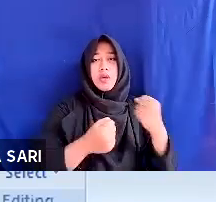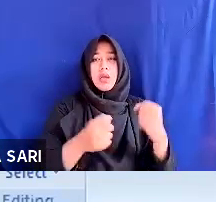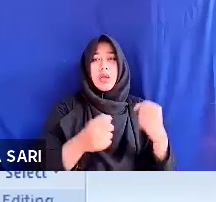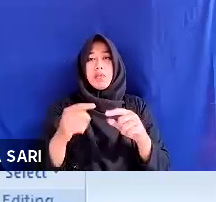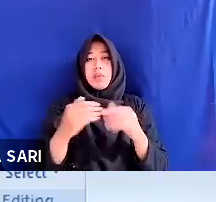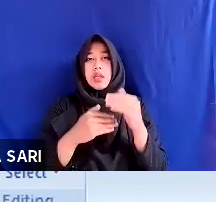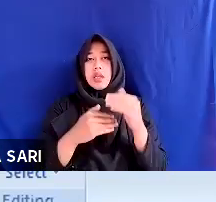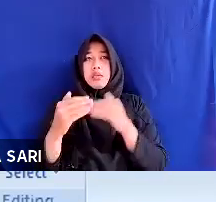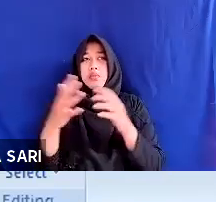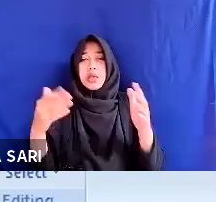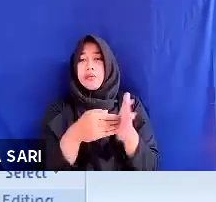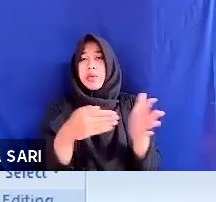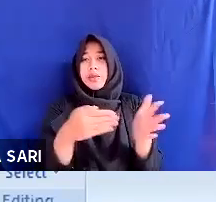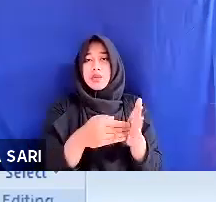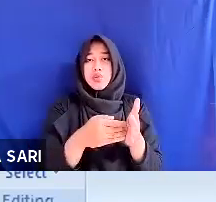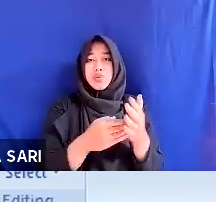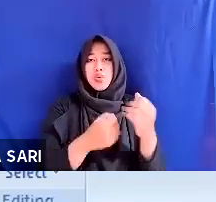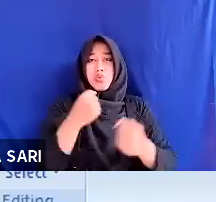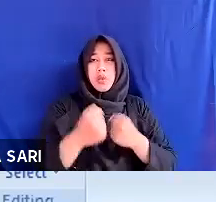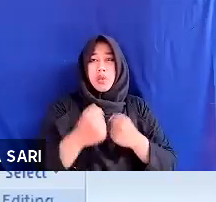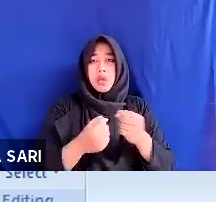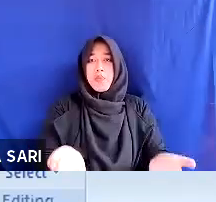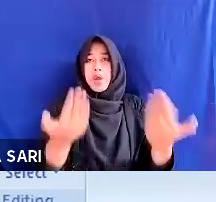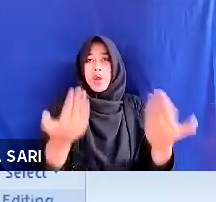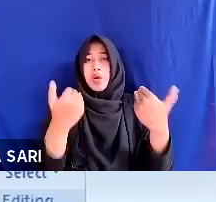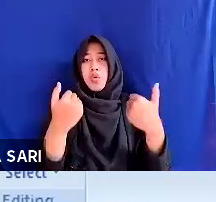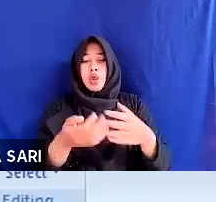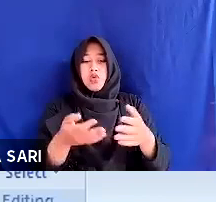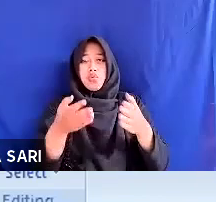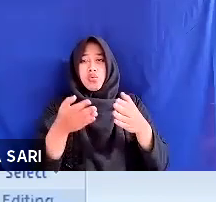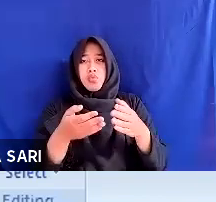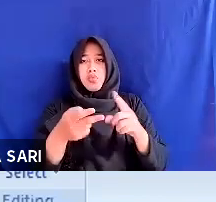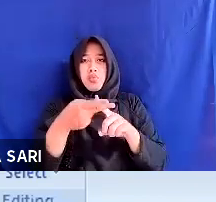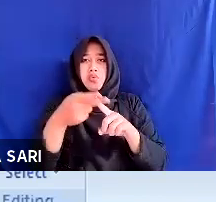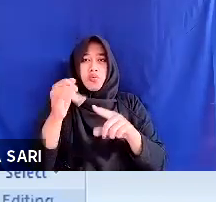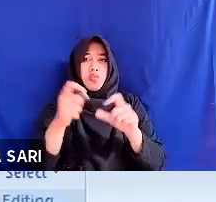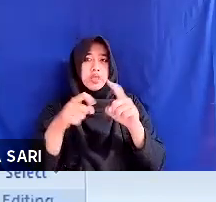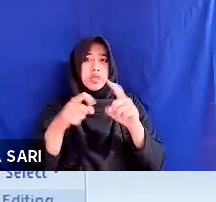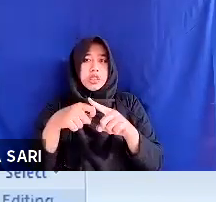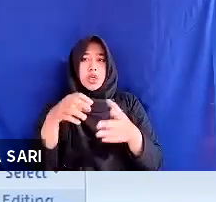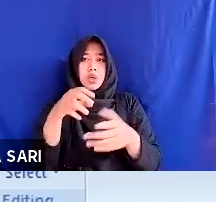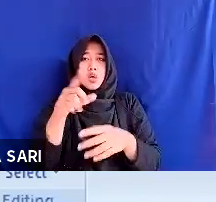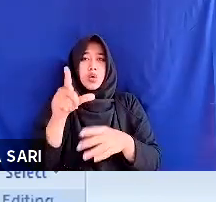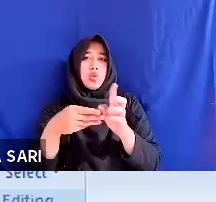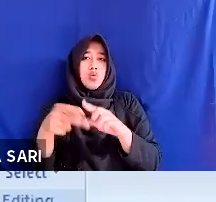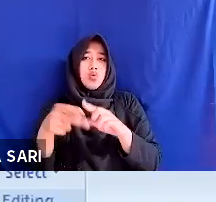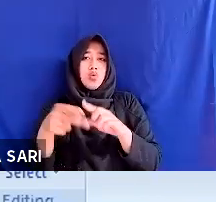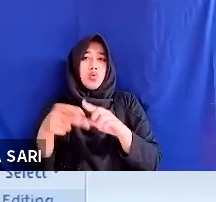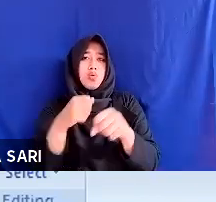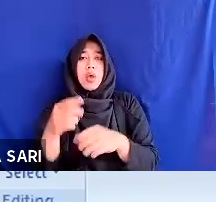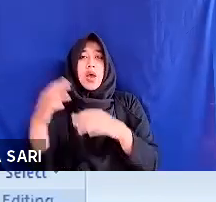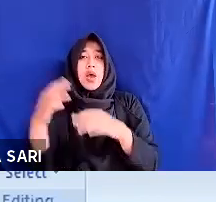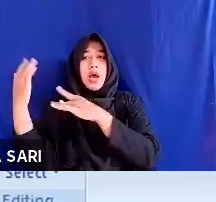itu. Nah, harapannya memang ada optimalisasi sumber daya yang tersedia. Harapannya ke sana sehingga masyarakat secara